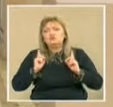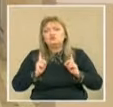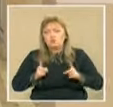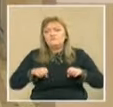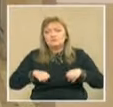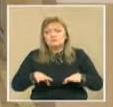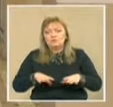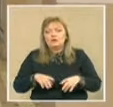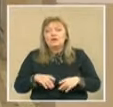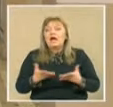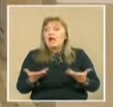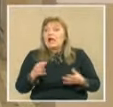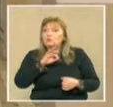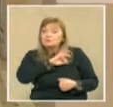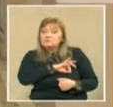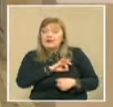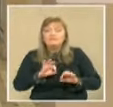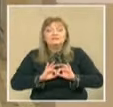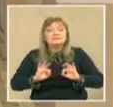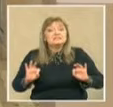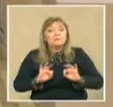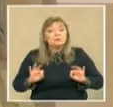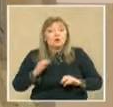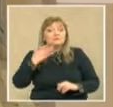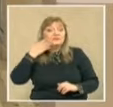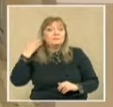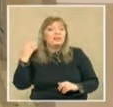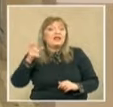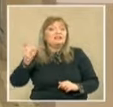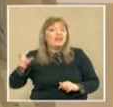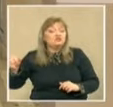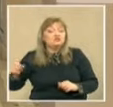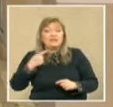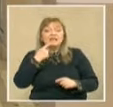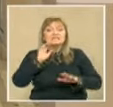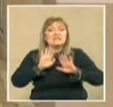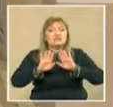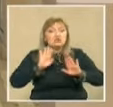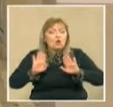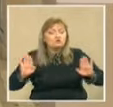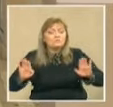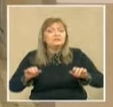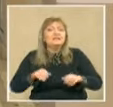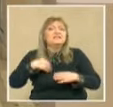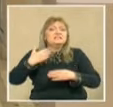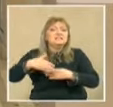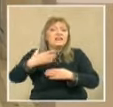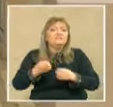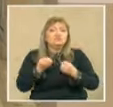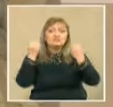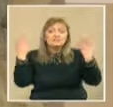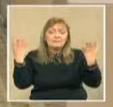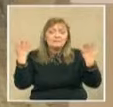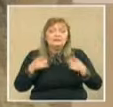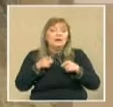видим кадри от концерта, но всъщност как успяха да се подготвят младежите и за изложбата, и за всички следващи събития, защото при